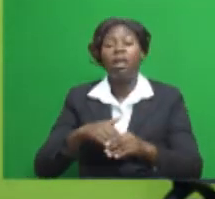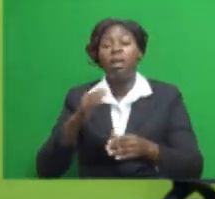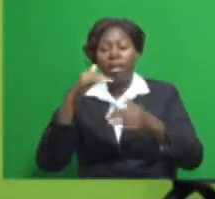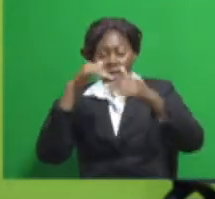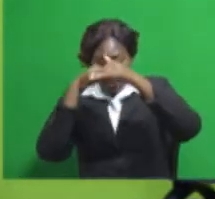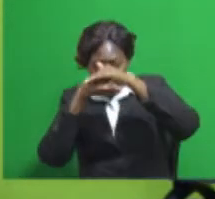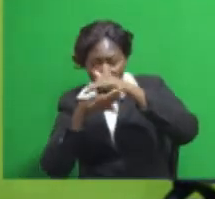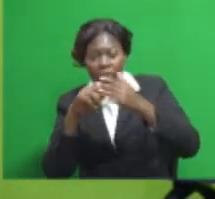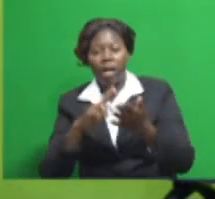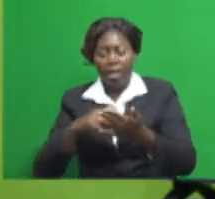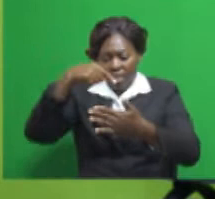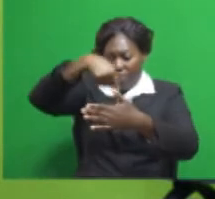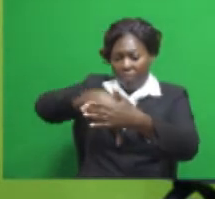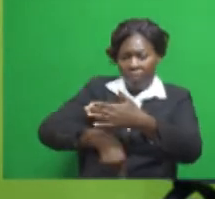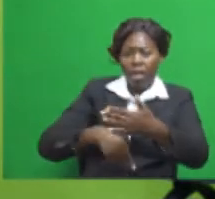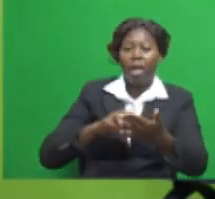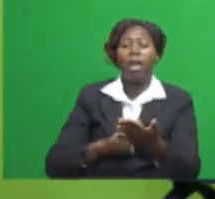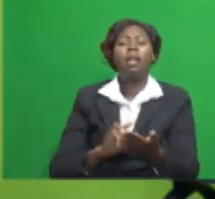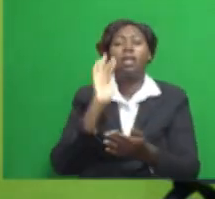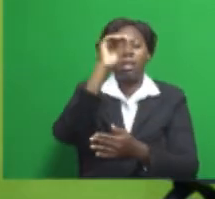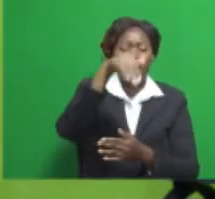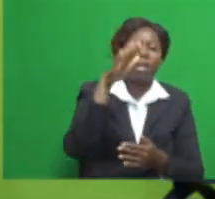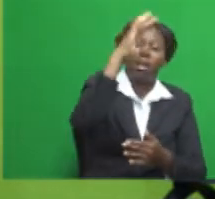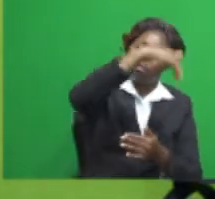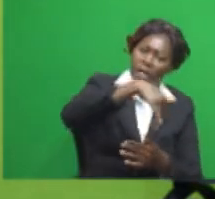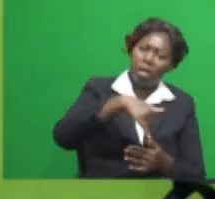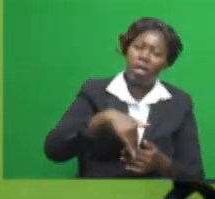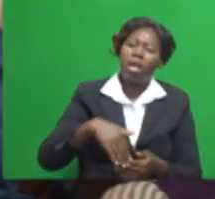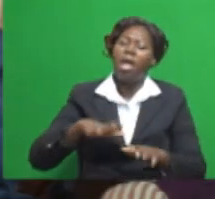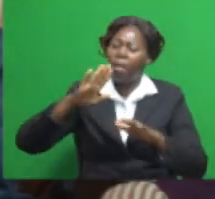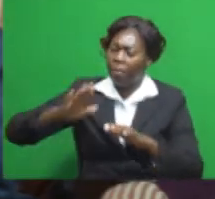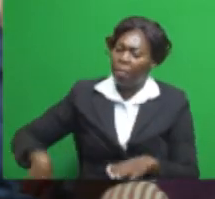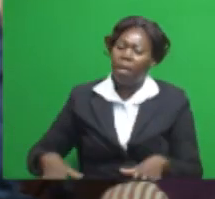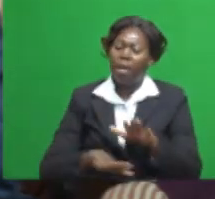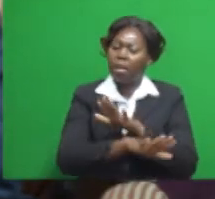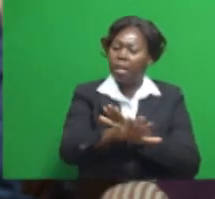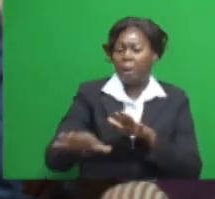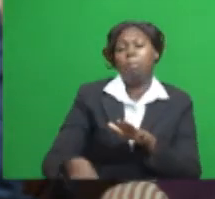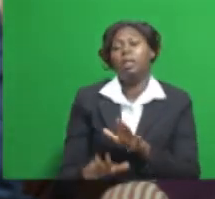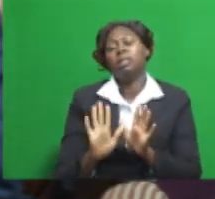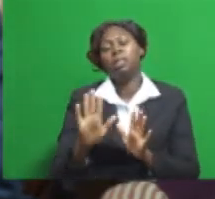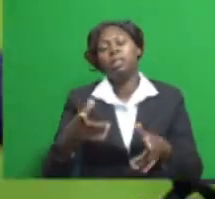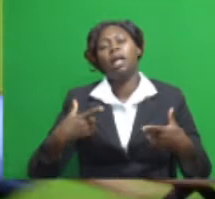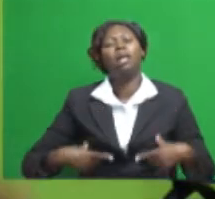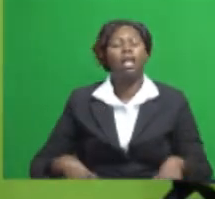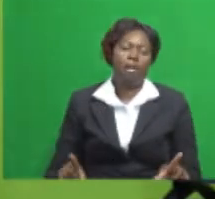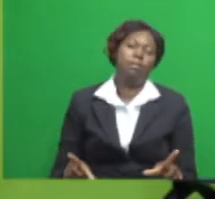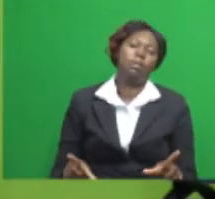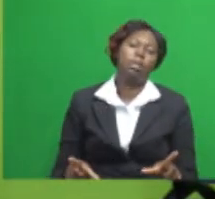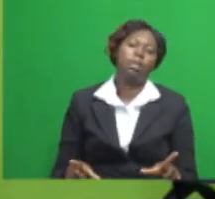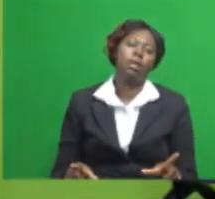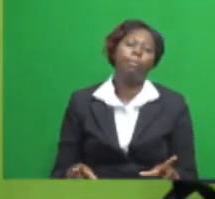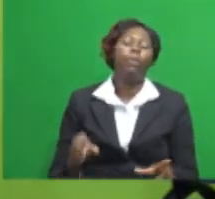mumakomo hanzi nyika yange isina kufanirwa nawo uchivaenzanisa zvavaita nenyika unonyatsona these they don't deserve to be